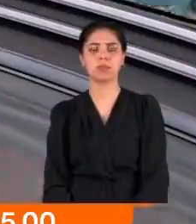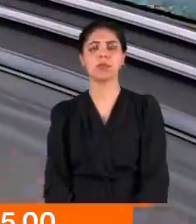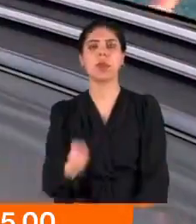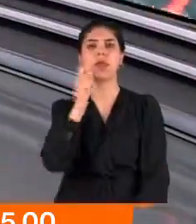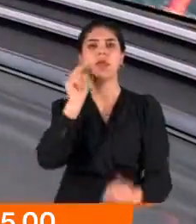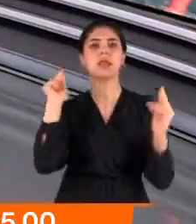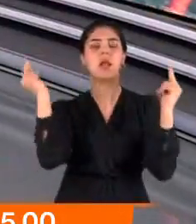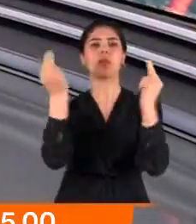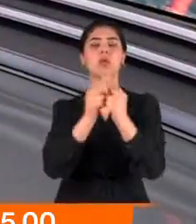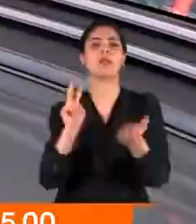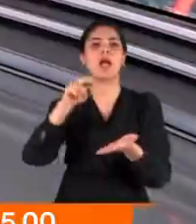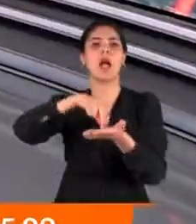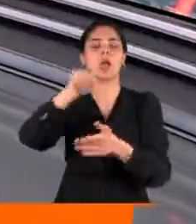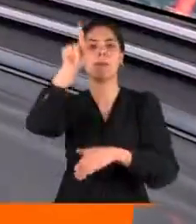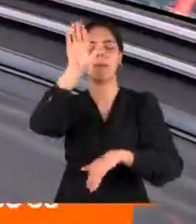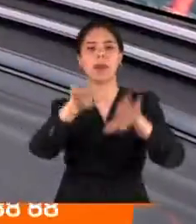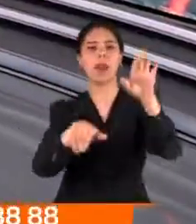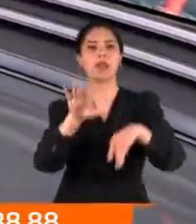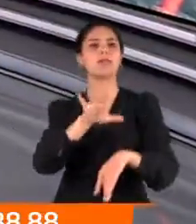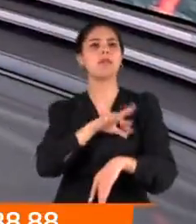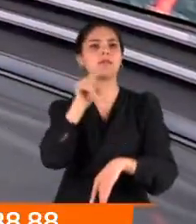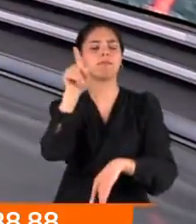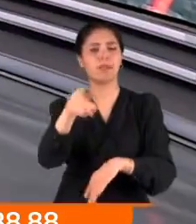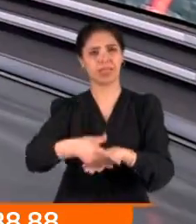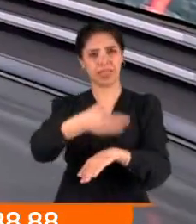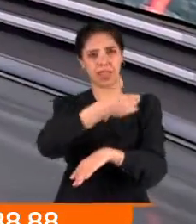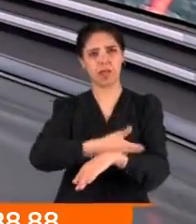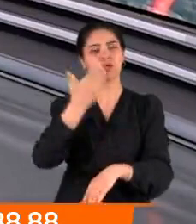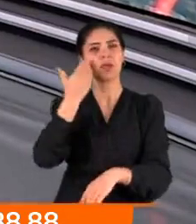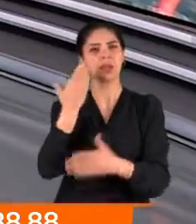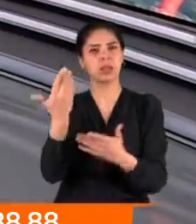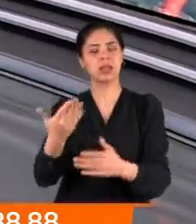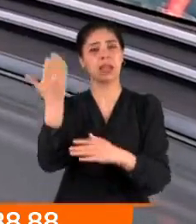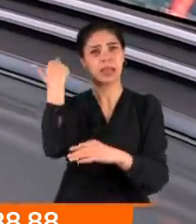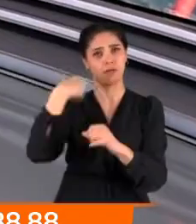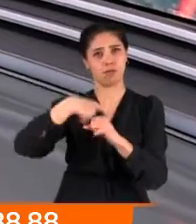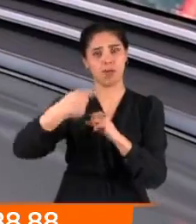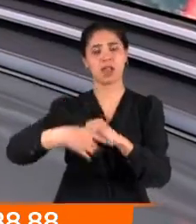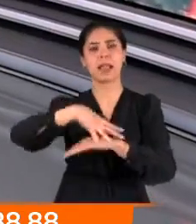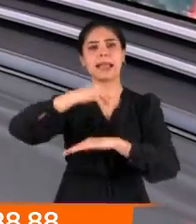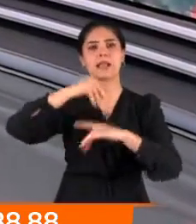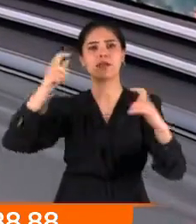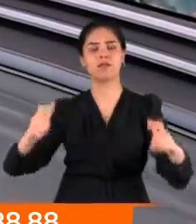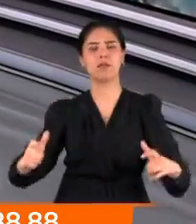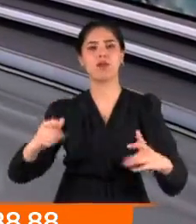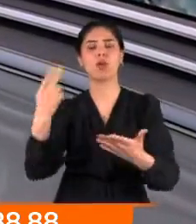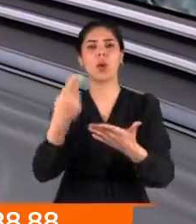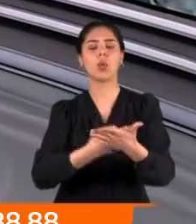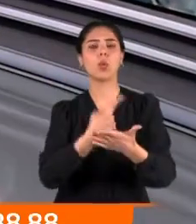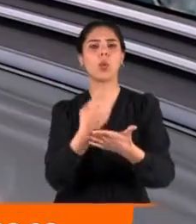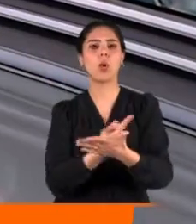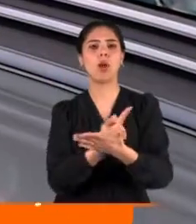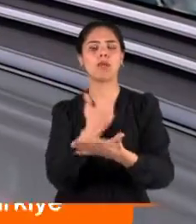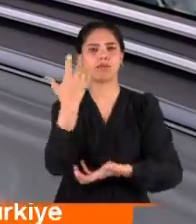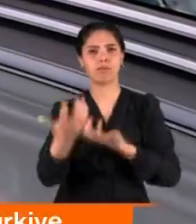Evet, İslam dünyasını ayağa kaldıran bir provokasyonla devam edeceğiz. Daha önce ekranlarınıza taşıdık. Geçen hafta İsveç'te kutsal kitabımız Kur'an-ı